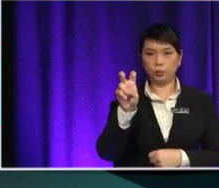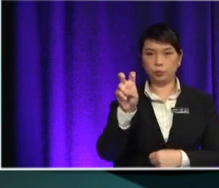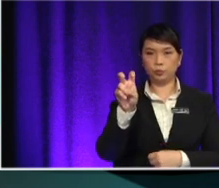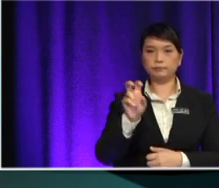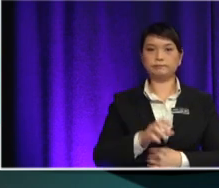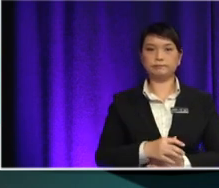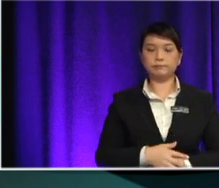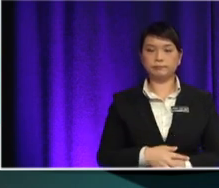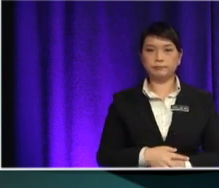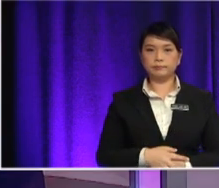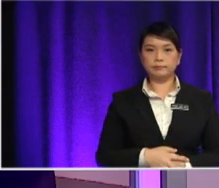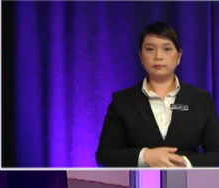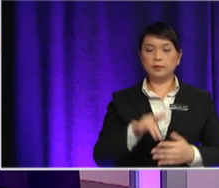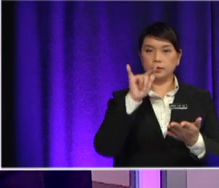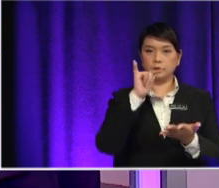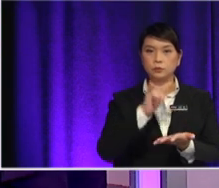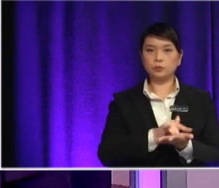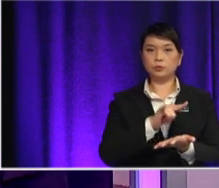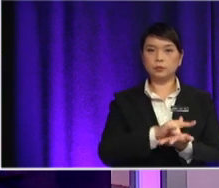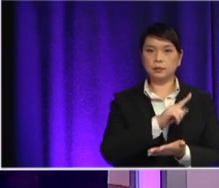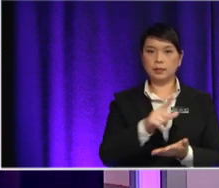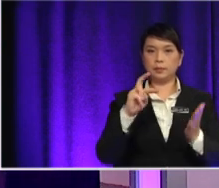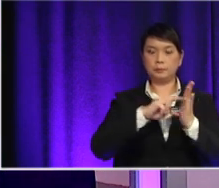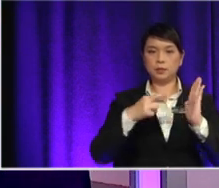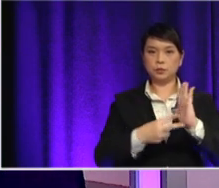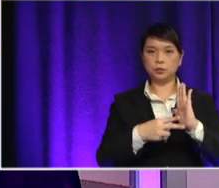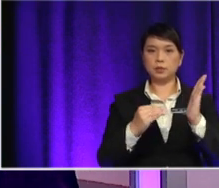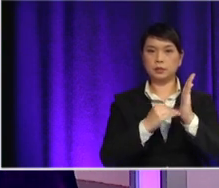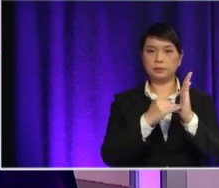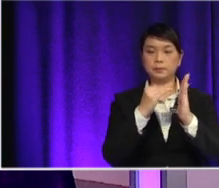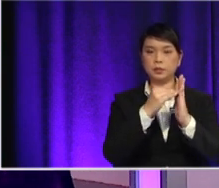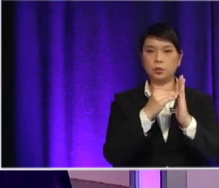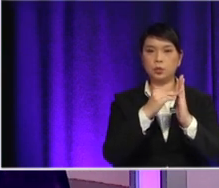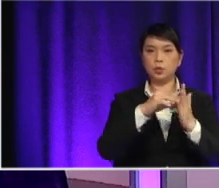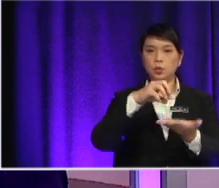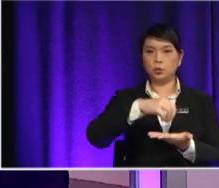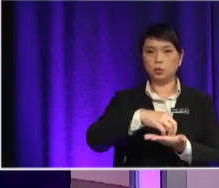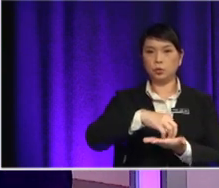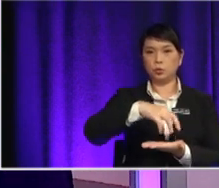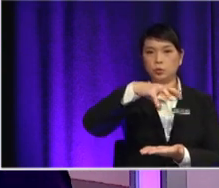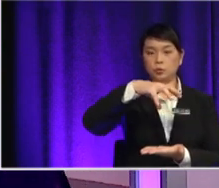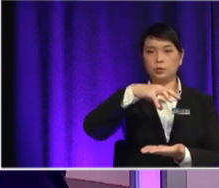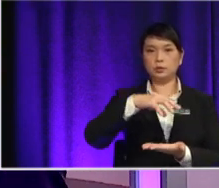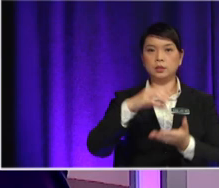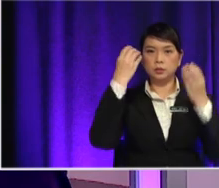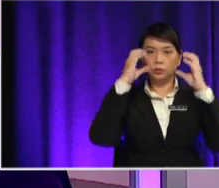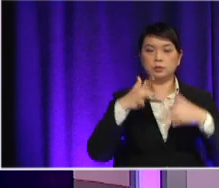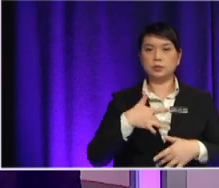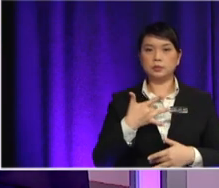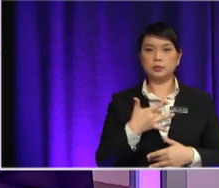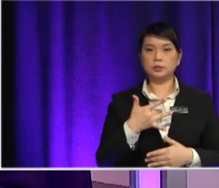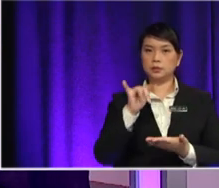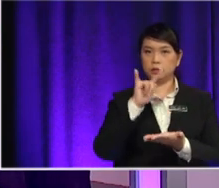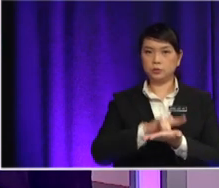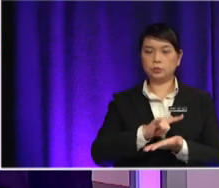Ya, Tania. Itulah maksudnya kekerapan longgokkan. Baik. Jadi saya rasa itu sahaja untuk